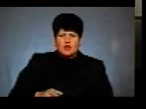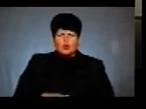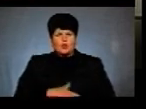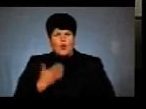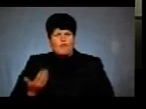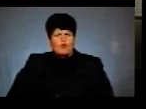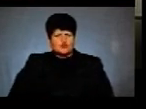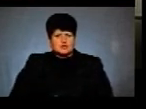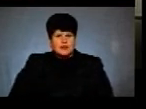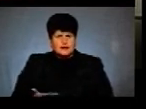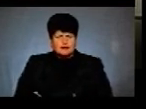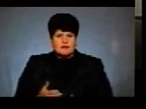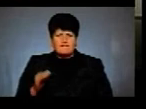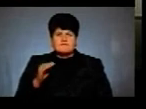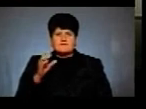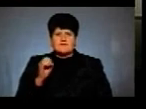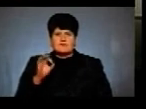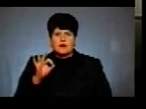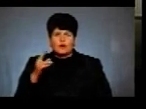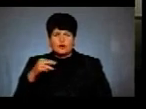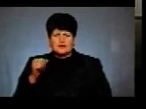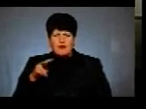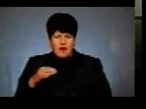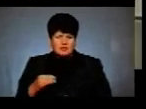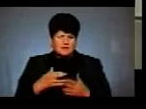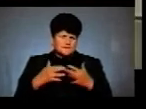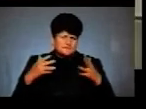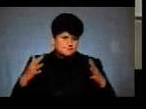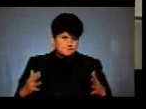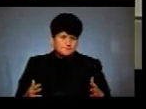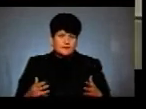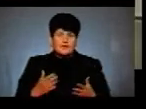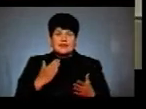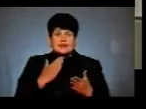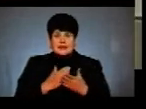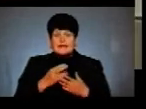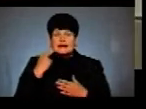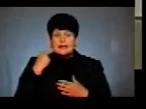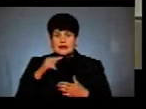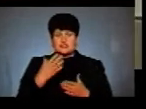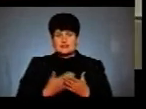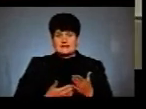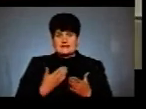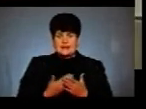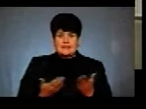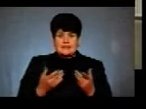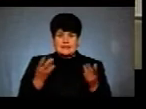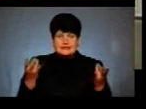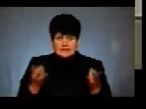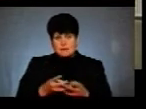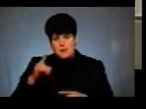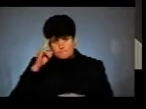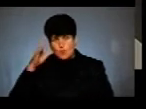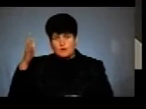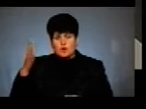довгожителі, там феодали і так далі, і тому подібне. Є кращі зразки, які треба популяризувати,